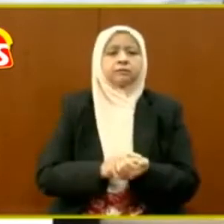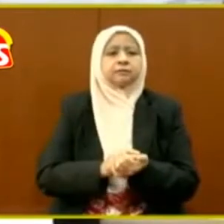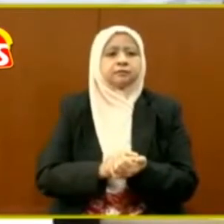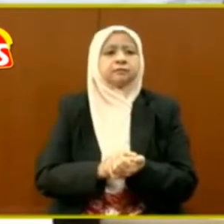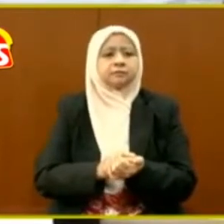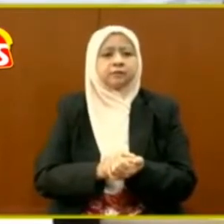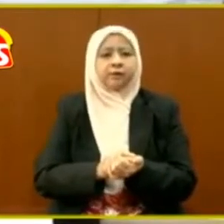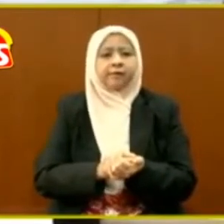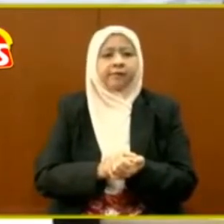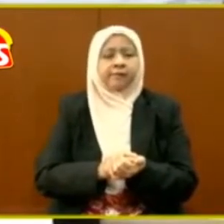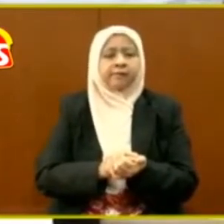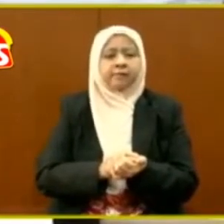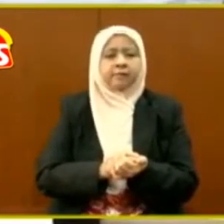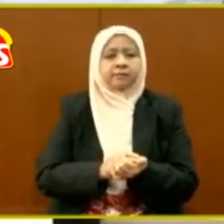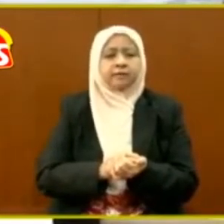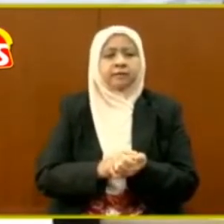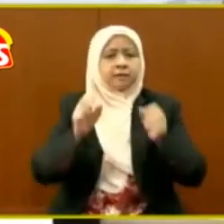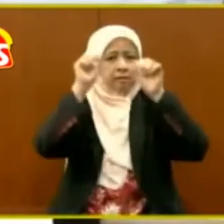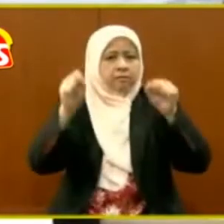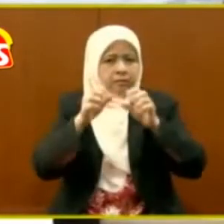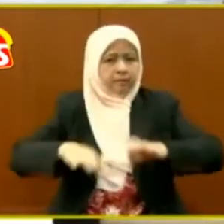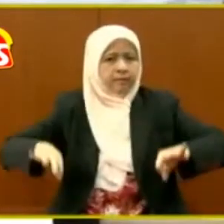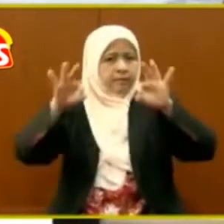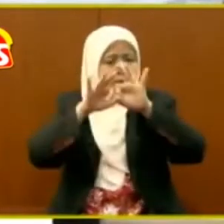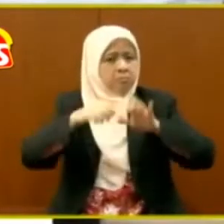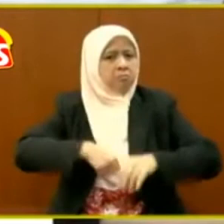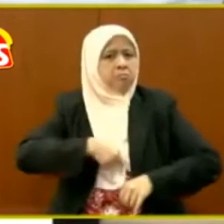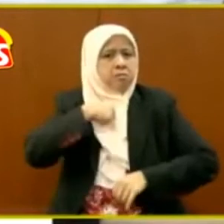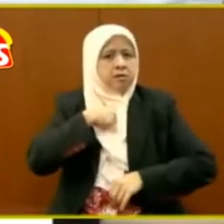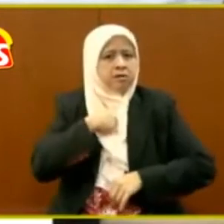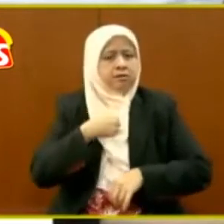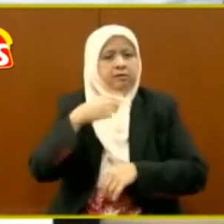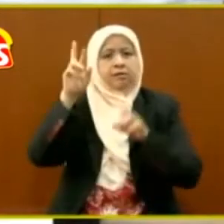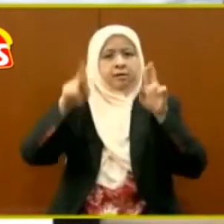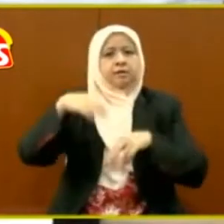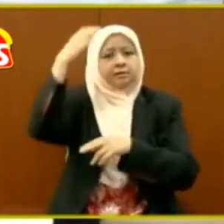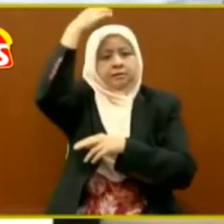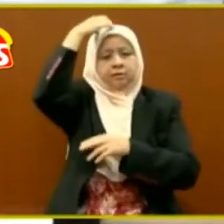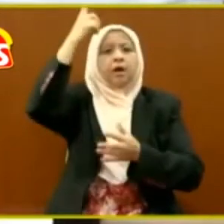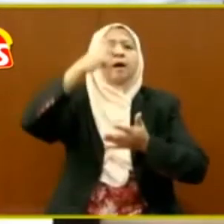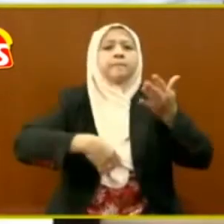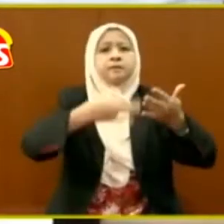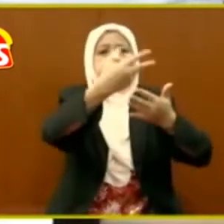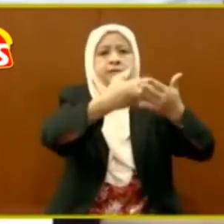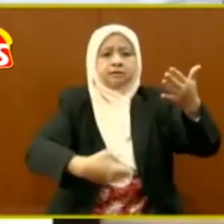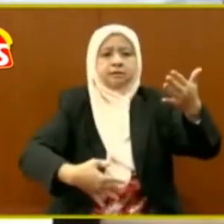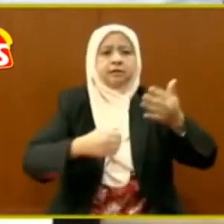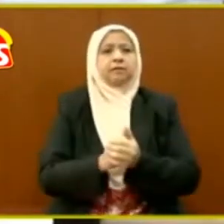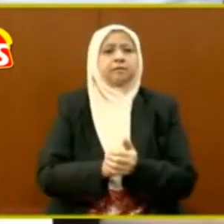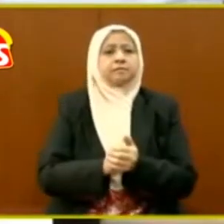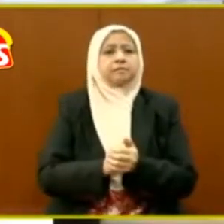untuk melaksanakan sistem serangkaian begini penting yang dibangga-banggakan apotekernya memudahkan Aren